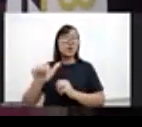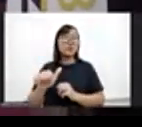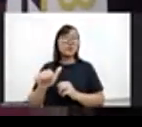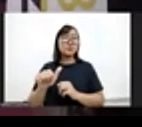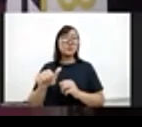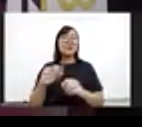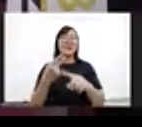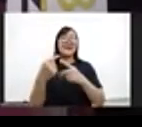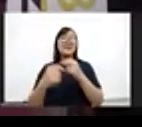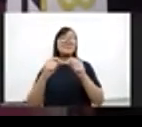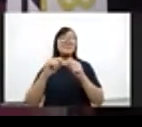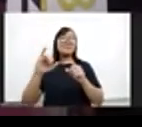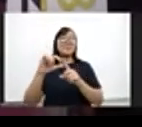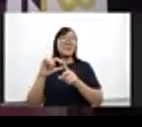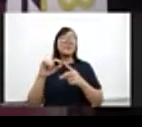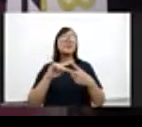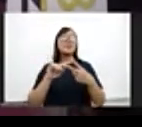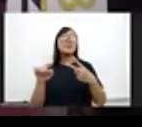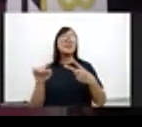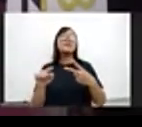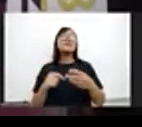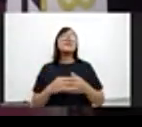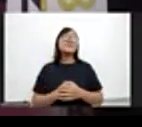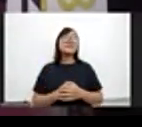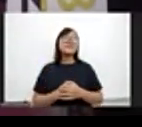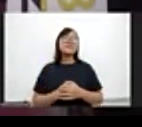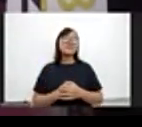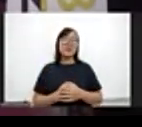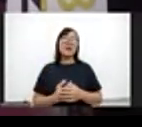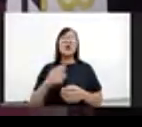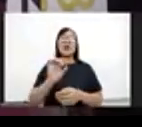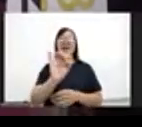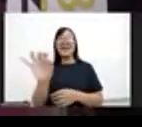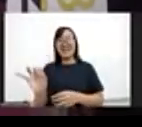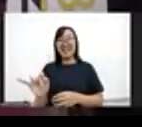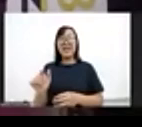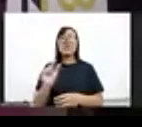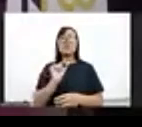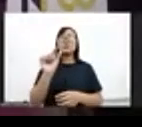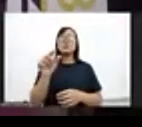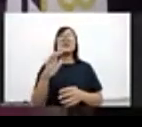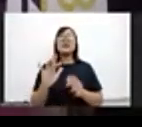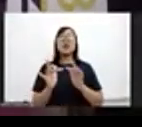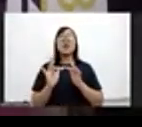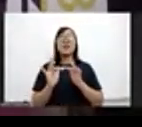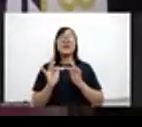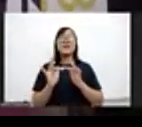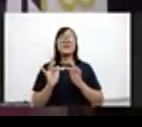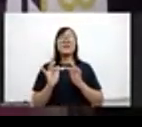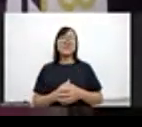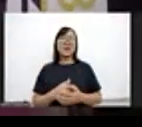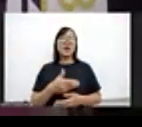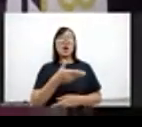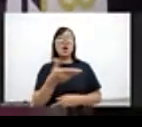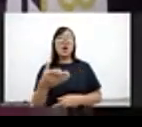dan dari Mitra pembangunan dan dari ini semuanya Hai betah of online ya online Ads kalau nanti ada informasi yang bisa